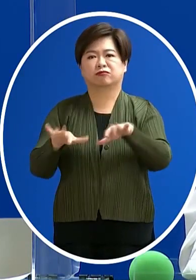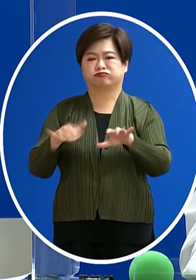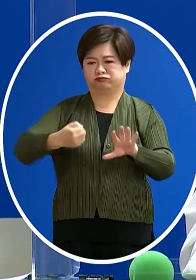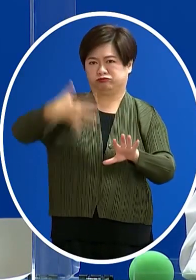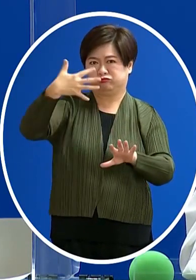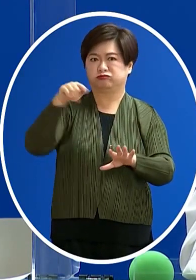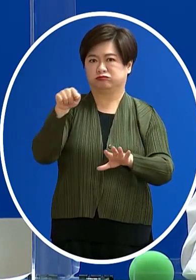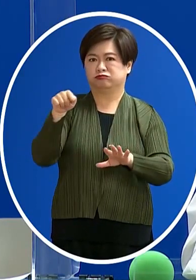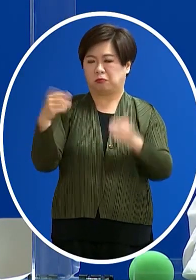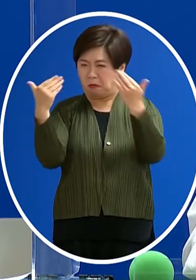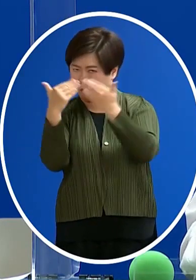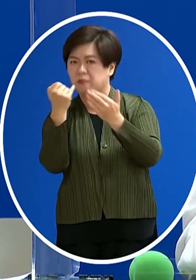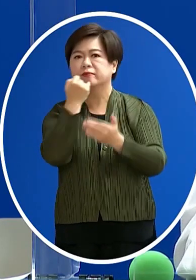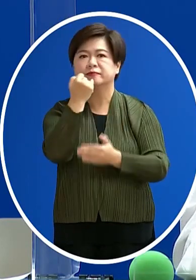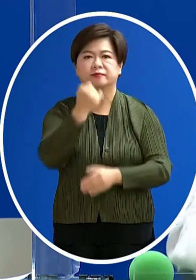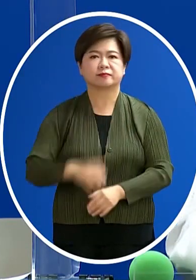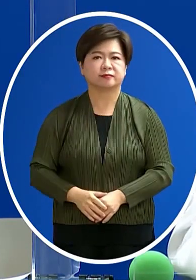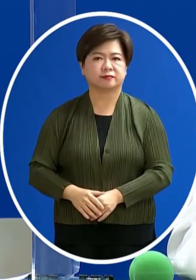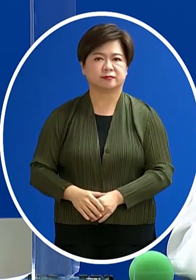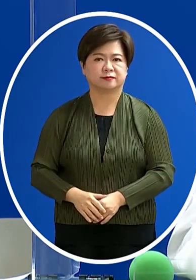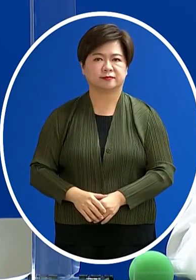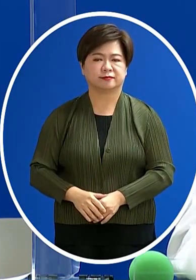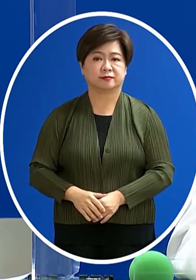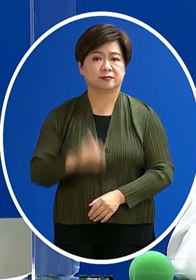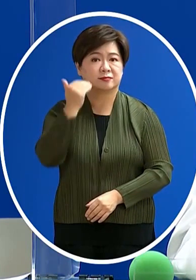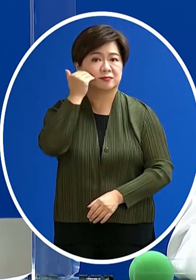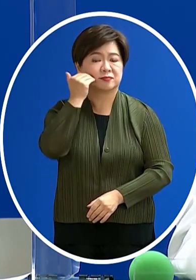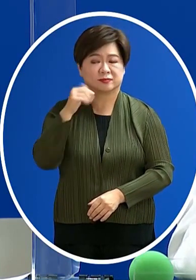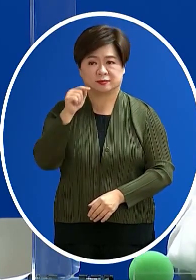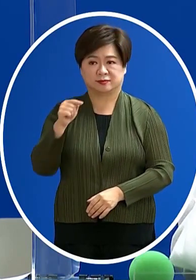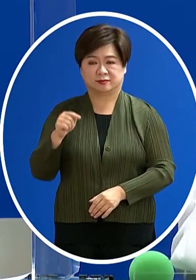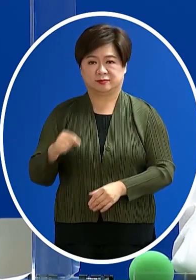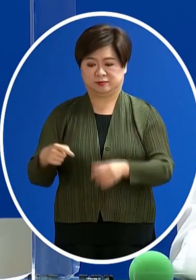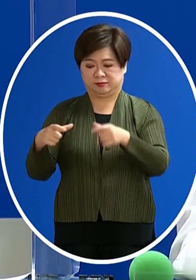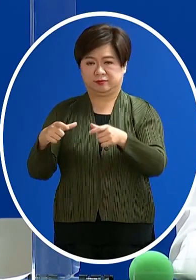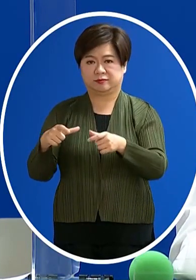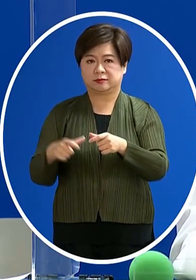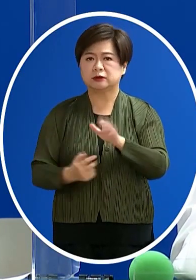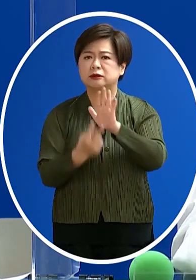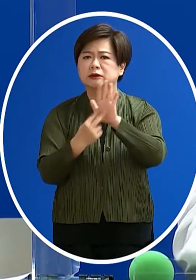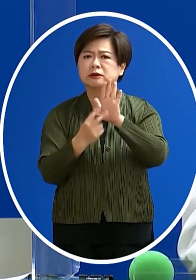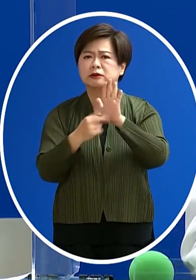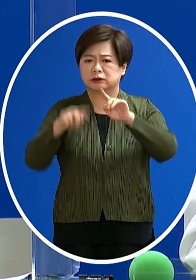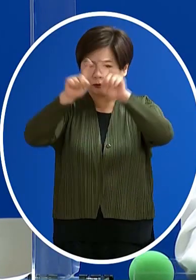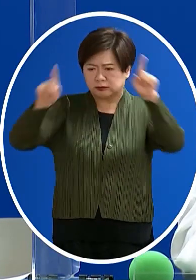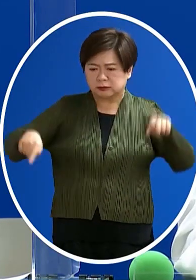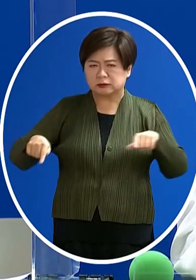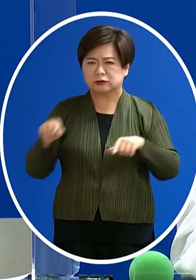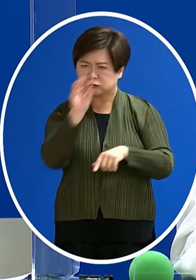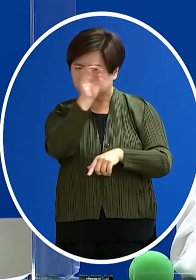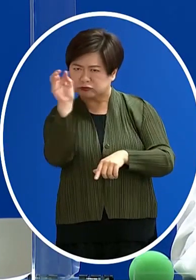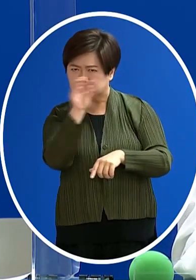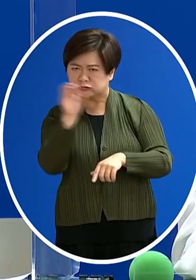哦。那所以经过它上面产品里面都会有这个使用说明书，那就可以利用这个说